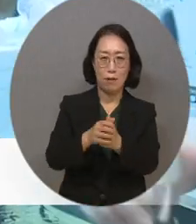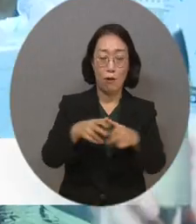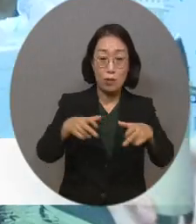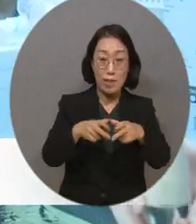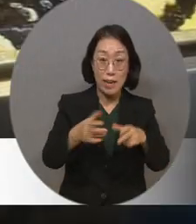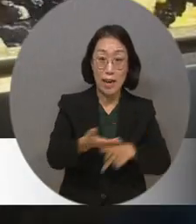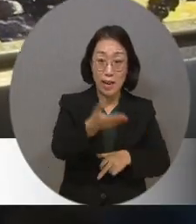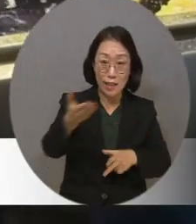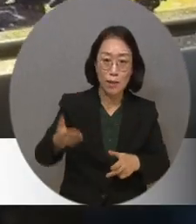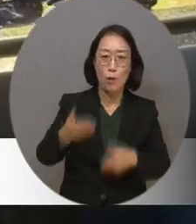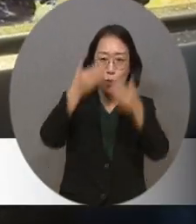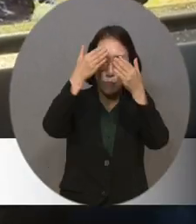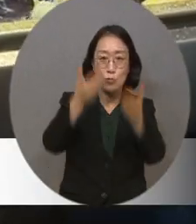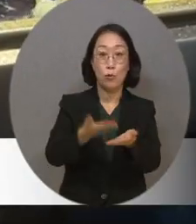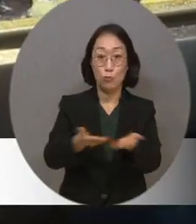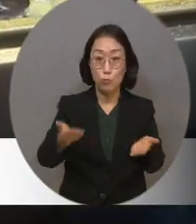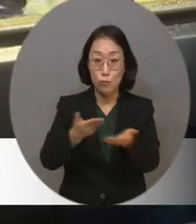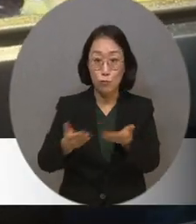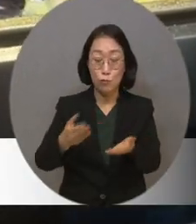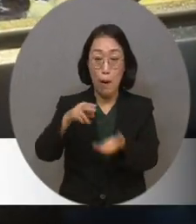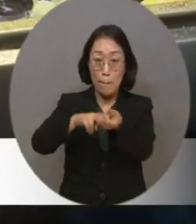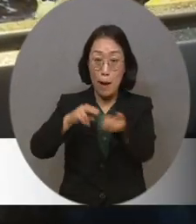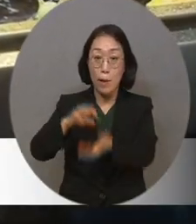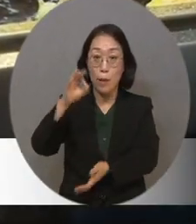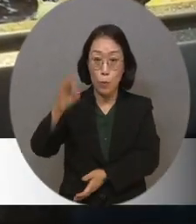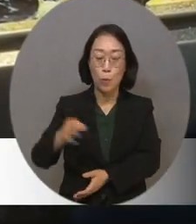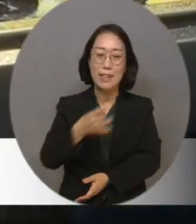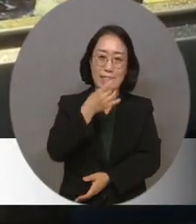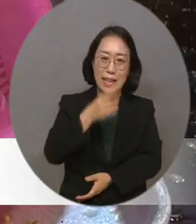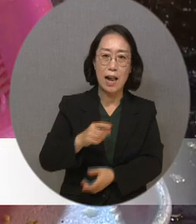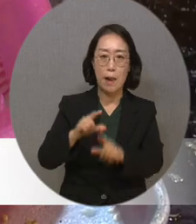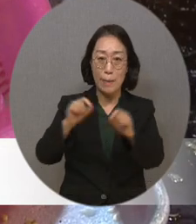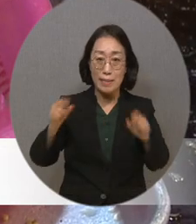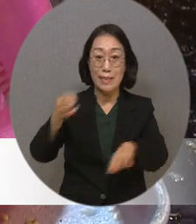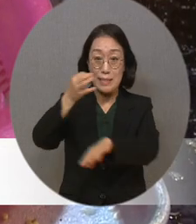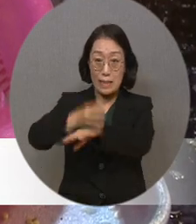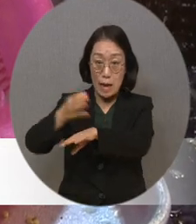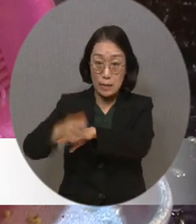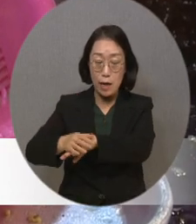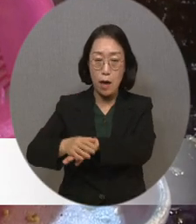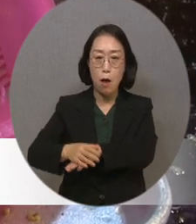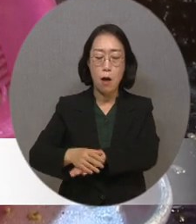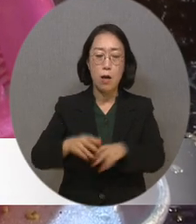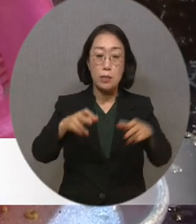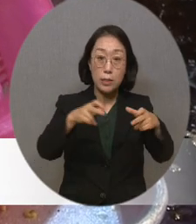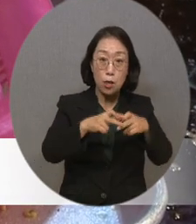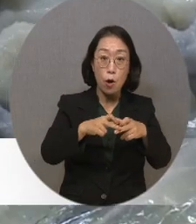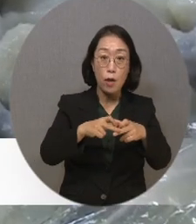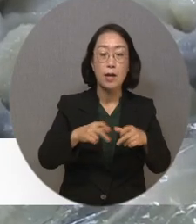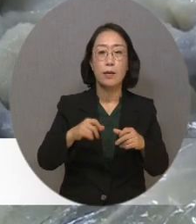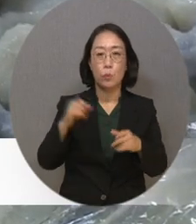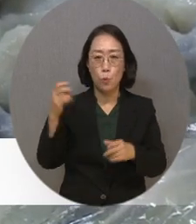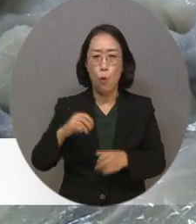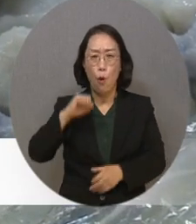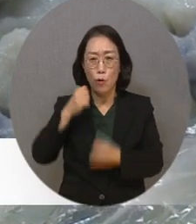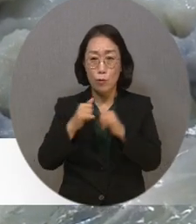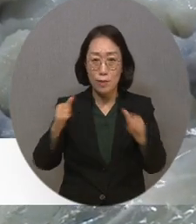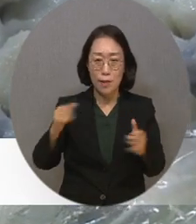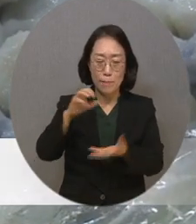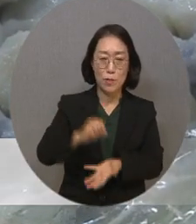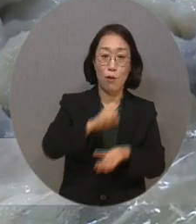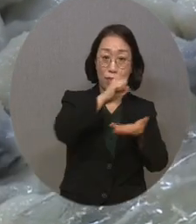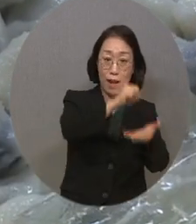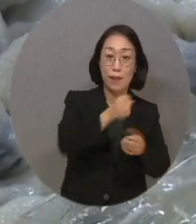무료로 나눠주고 판매한 수익금으로는 쌀과 명절 음식을 구매해 지역의 장애인 및 소외계층 가정에